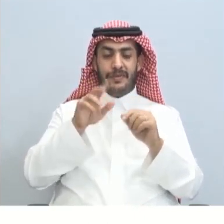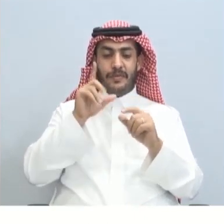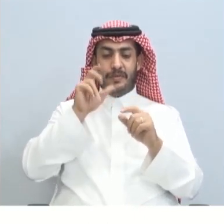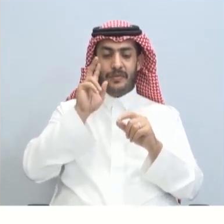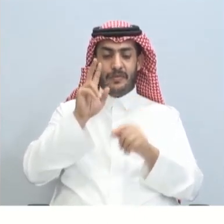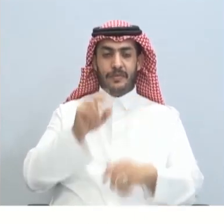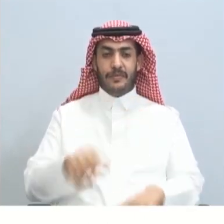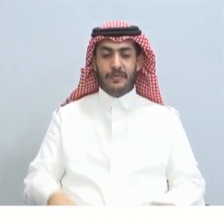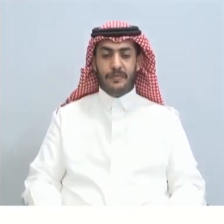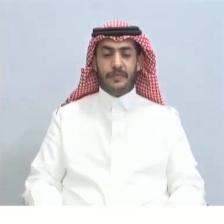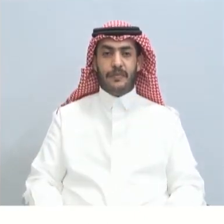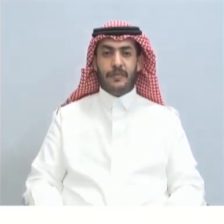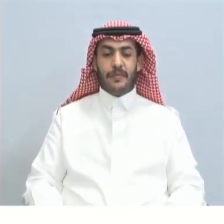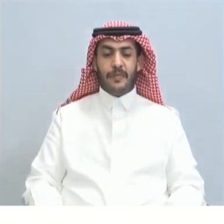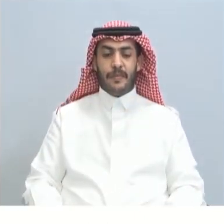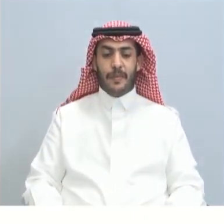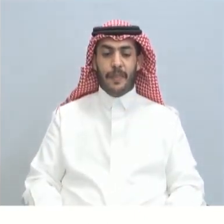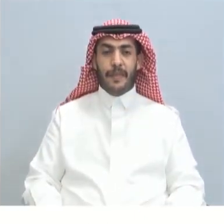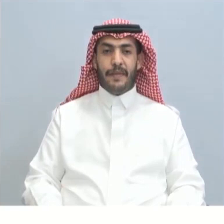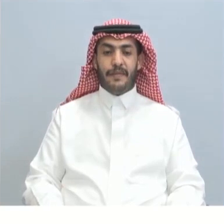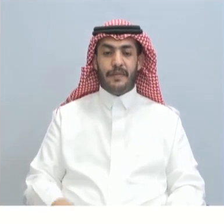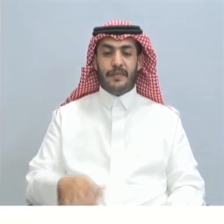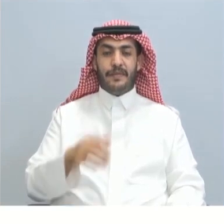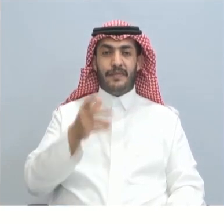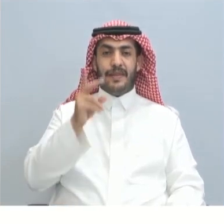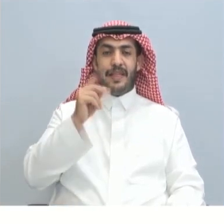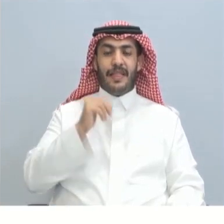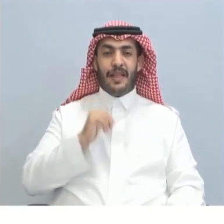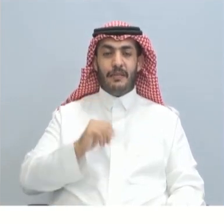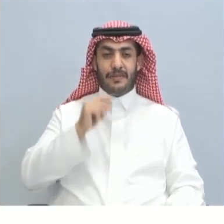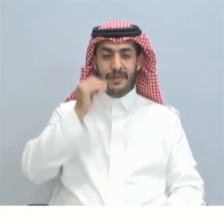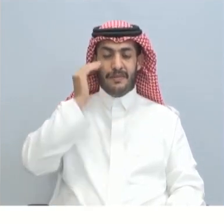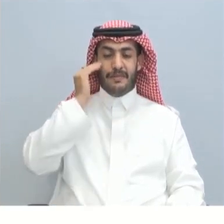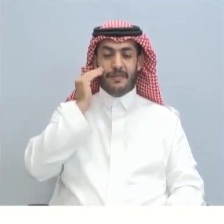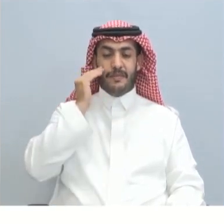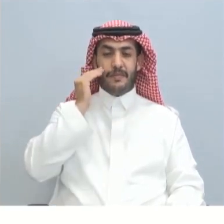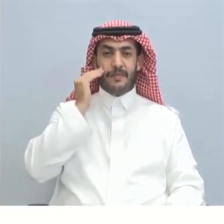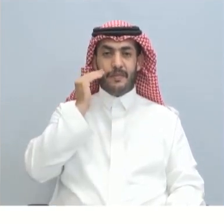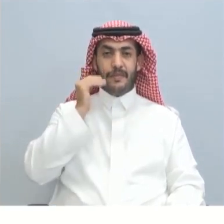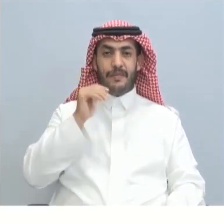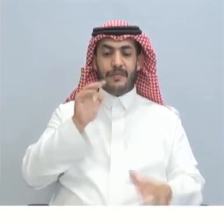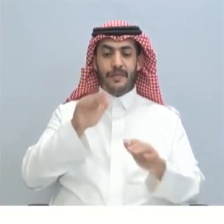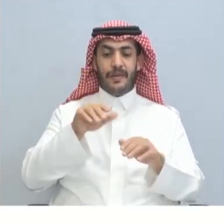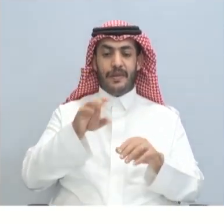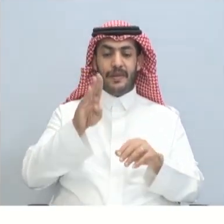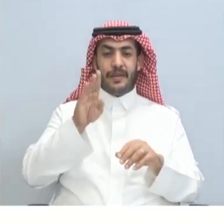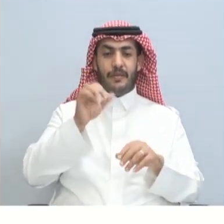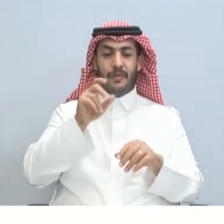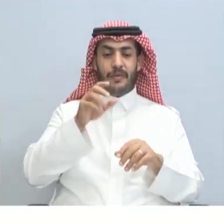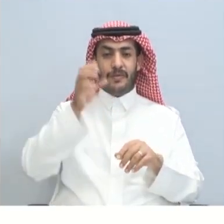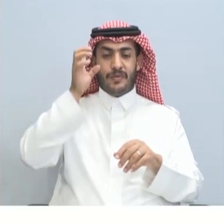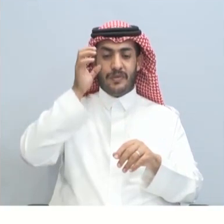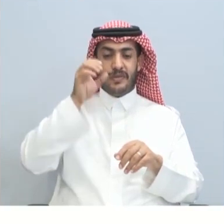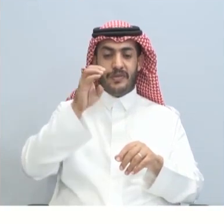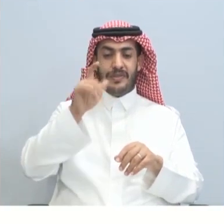في الشكل توجد عزيزي الطالب عزيزتي الطالب معادن الكربونات في الصخور